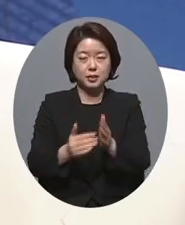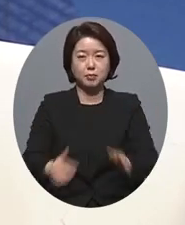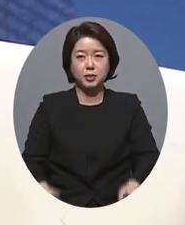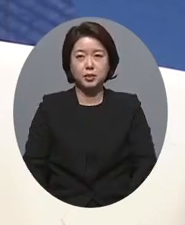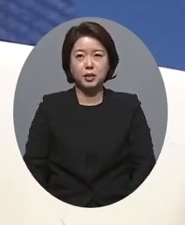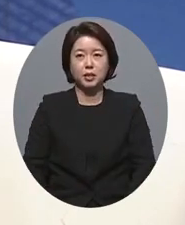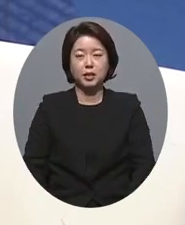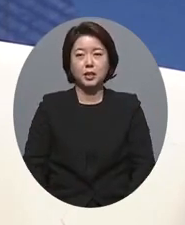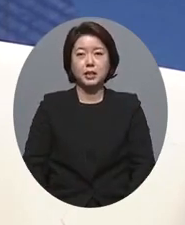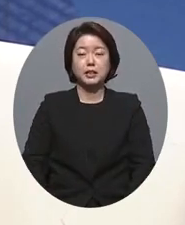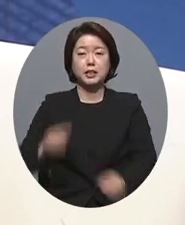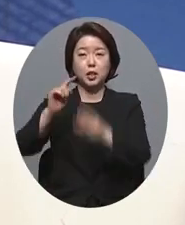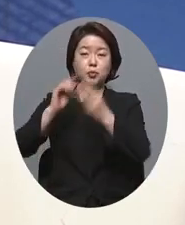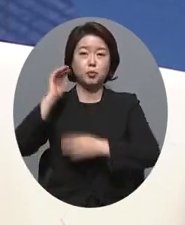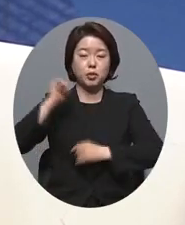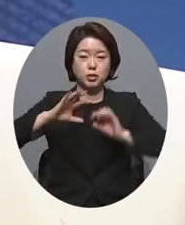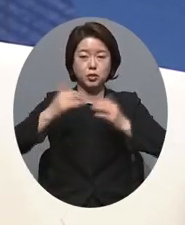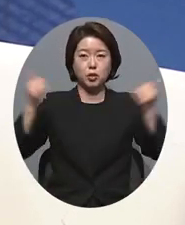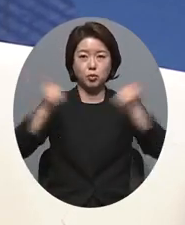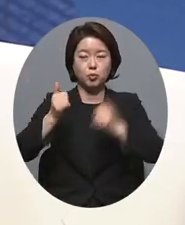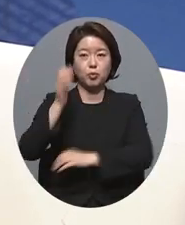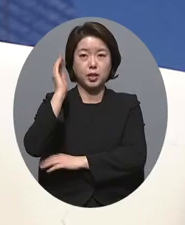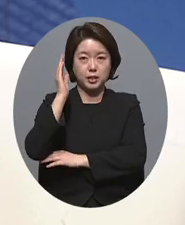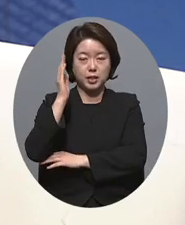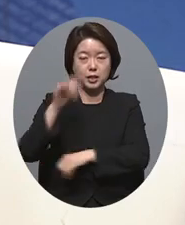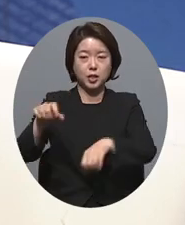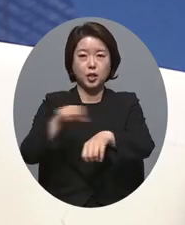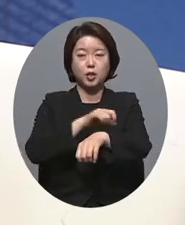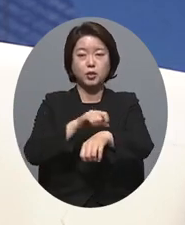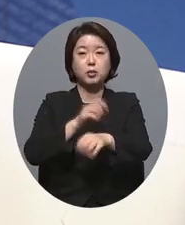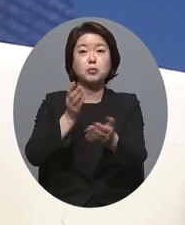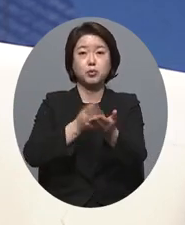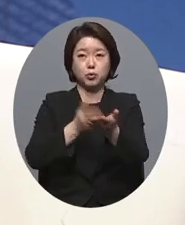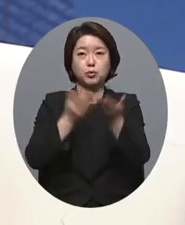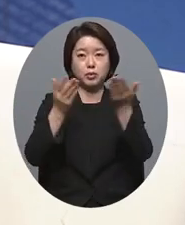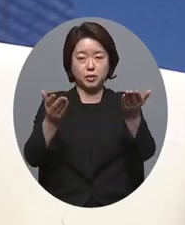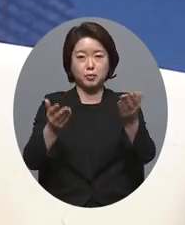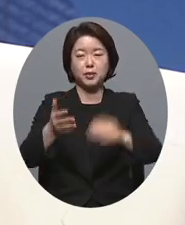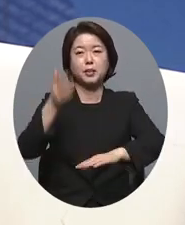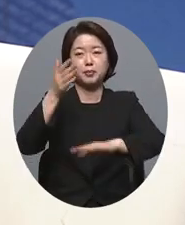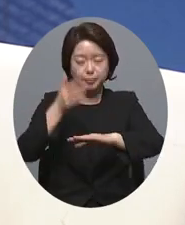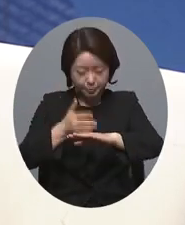연준 대통령의 국회 시정연설 뉴스특보가 이어질 예정입니다. 고맙습니다.